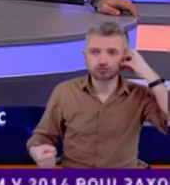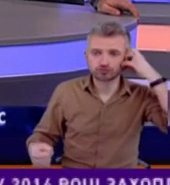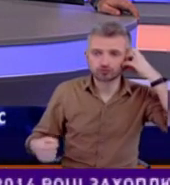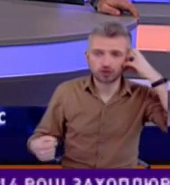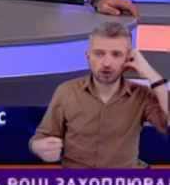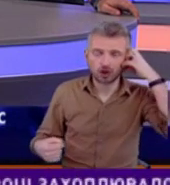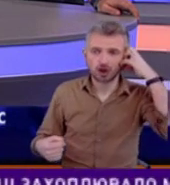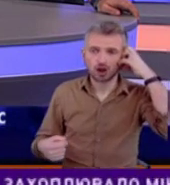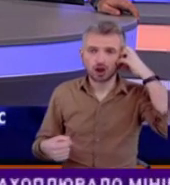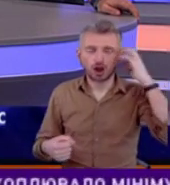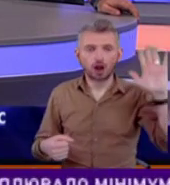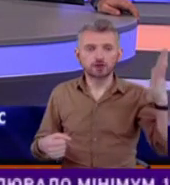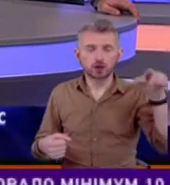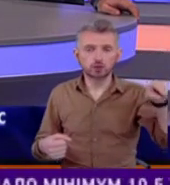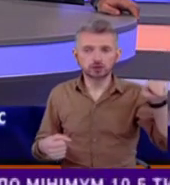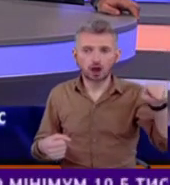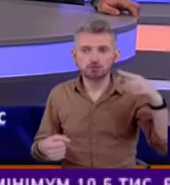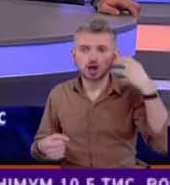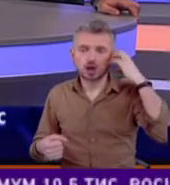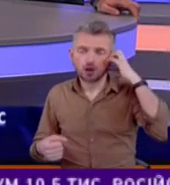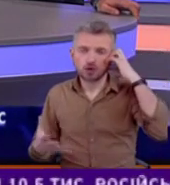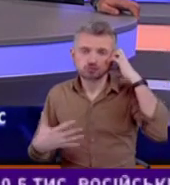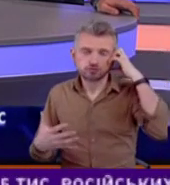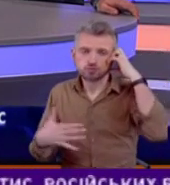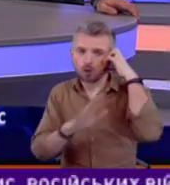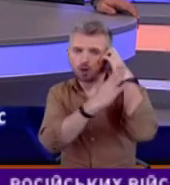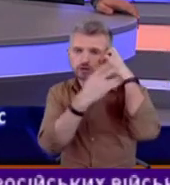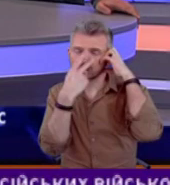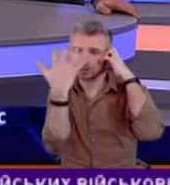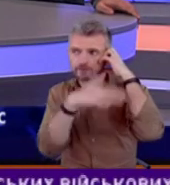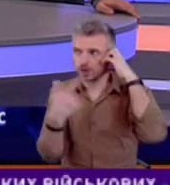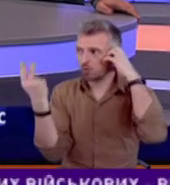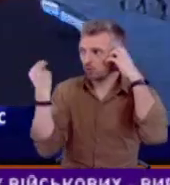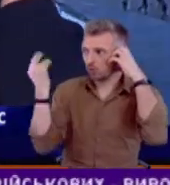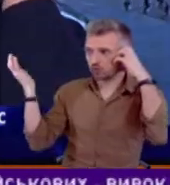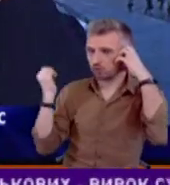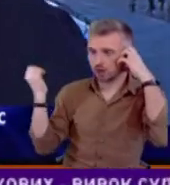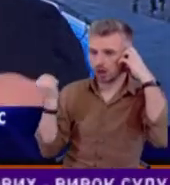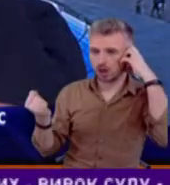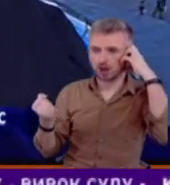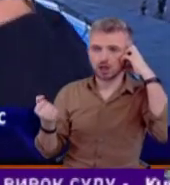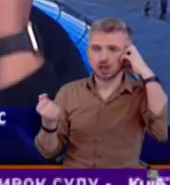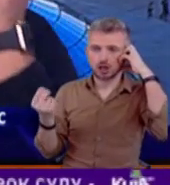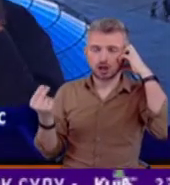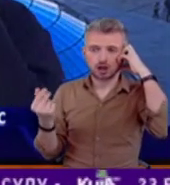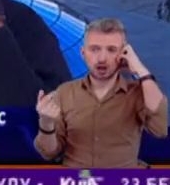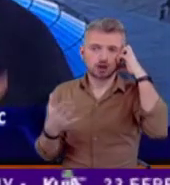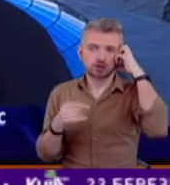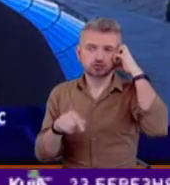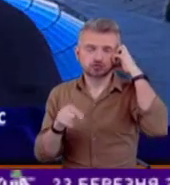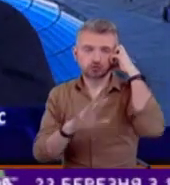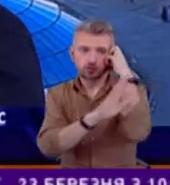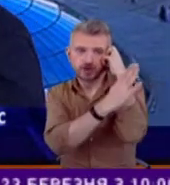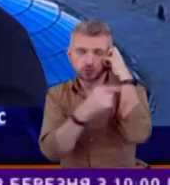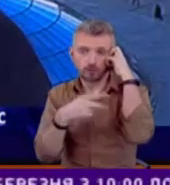рукою, де в нього зеркало. І він їде, говорить по телефону, тут бере гроші за квитки, там просто збирає, тут в нього зеркало,